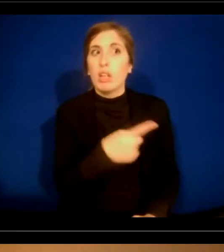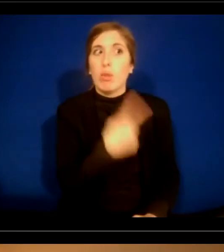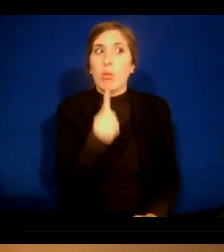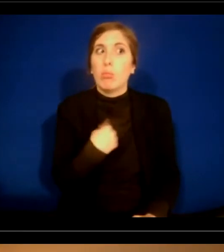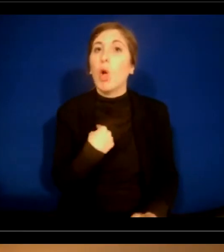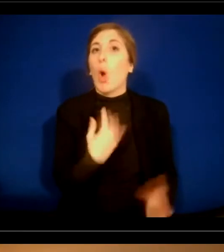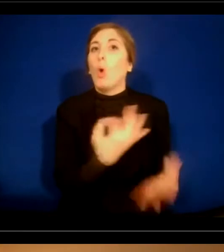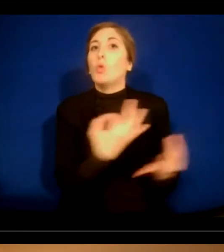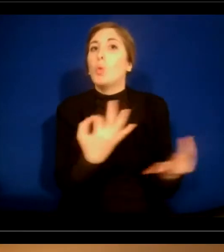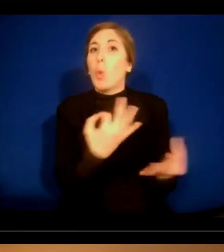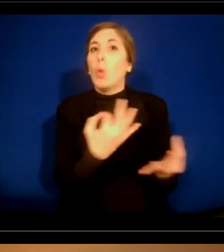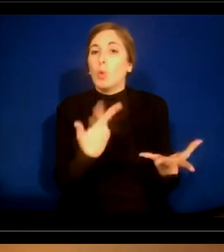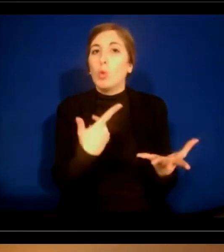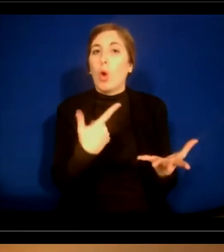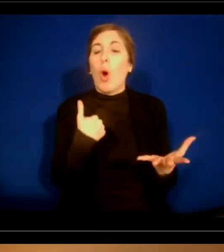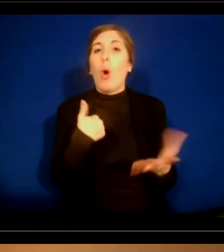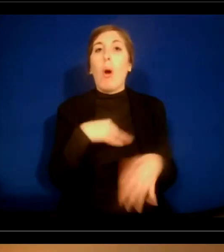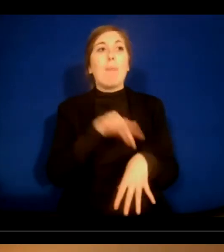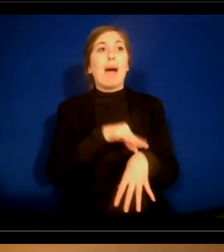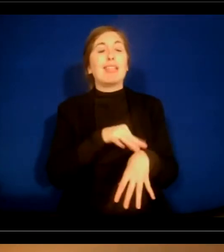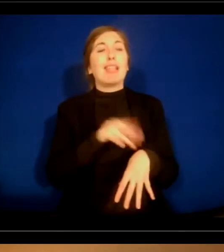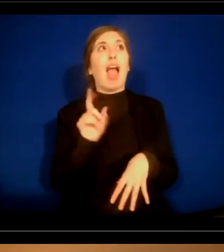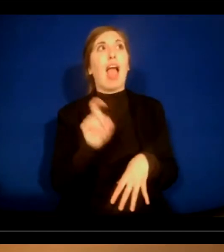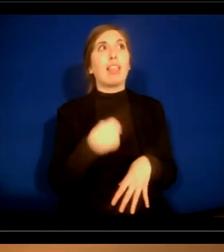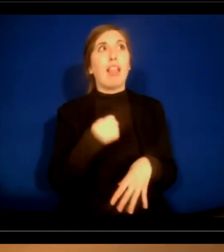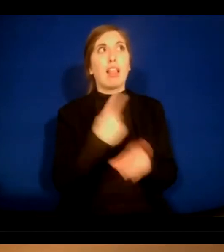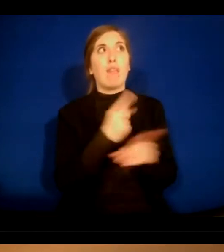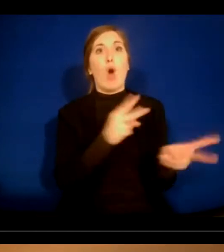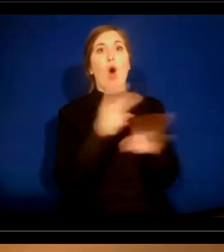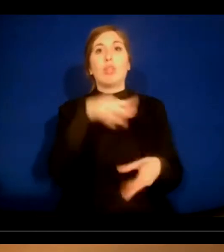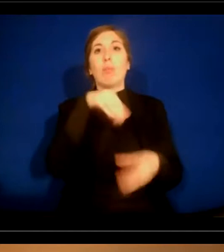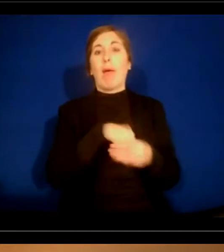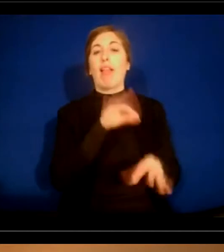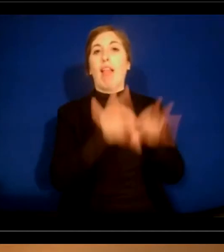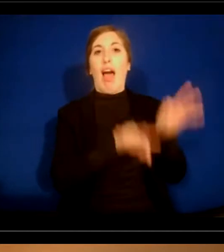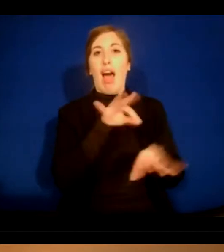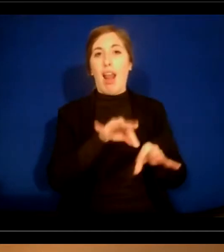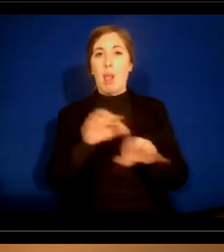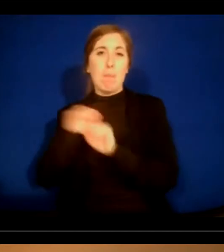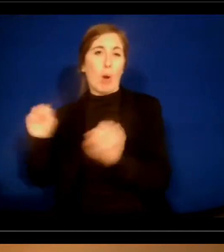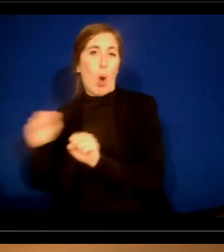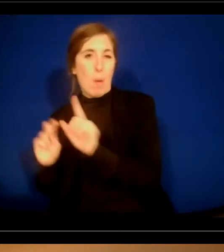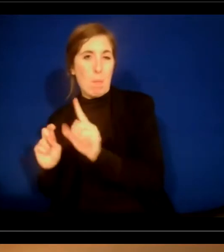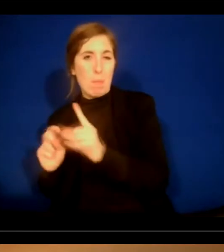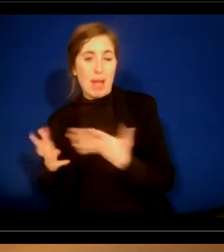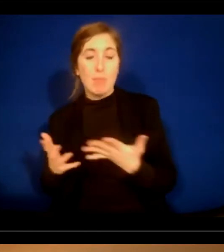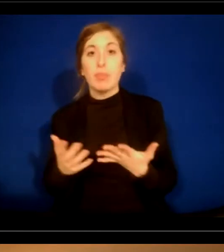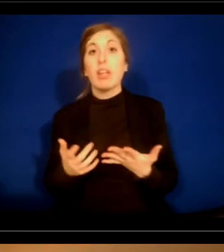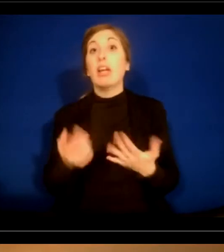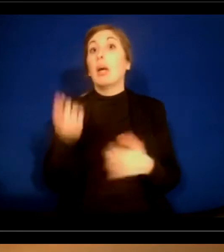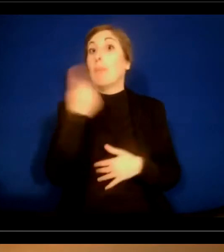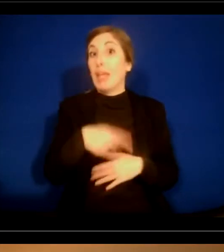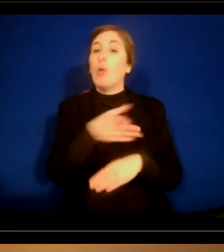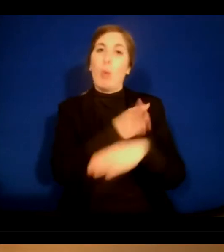sotto le bombe. E questa è una parte del lavoro. Un'altra parte del lavoro è quella di portare farmaci.